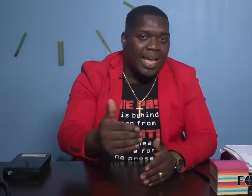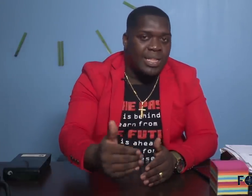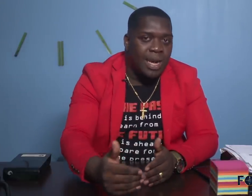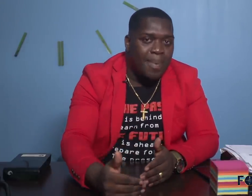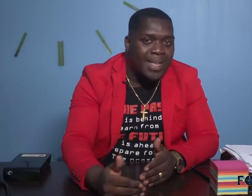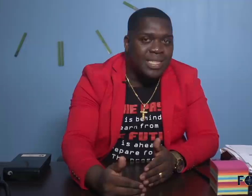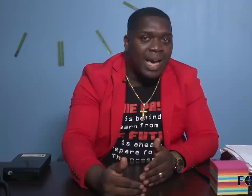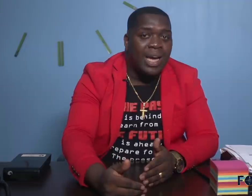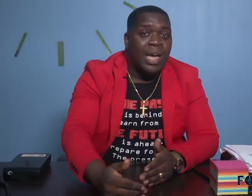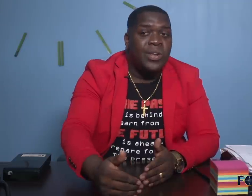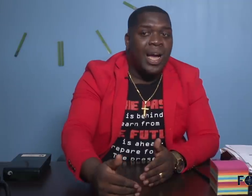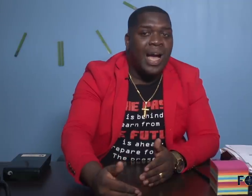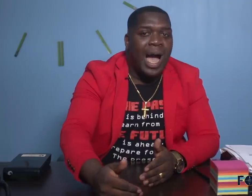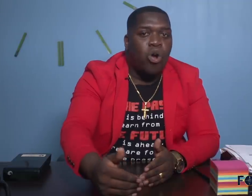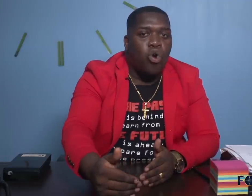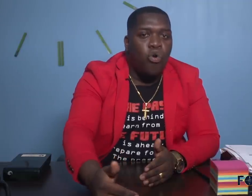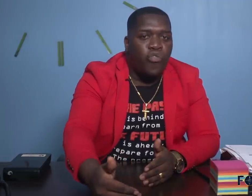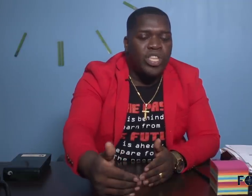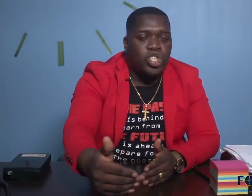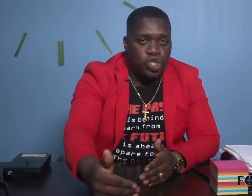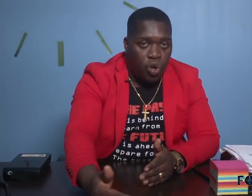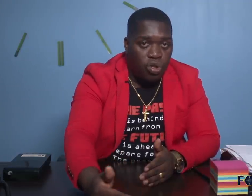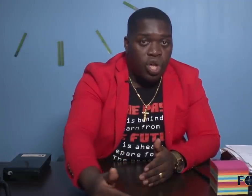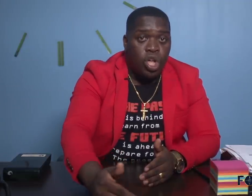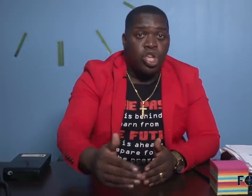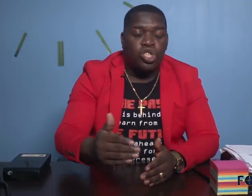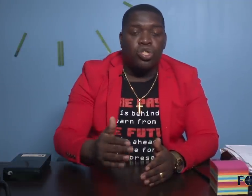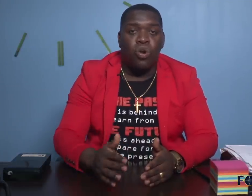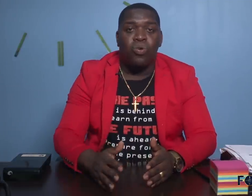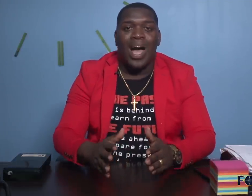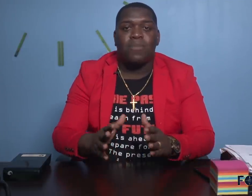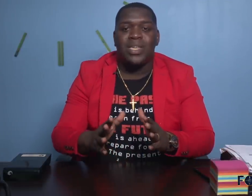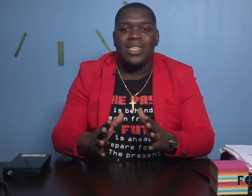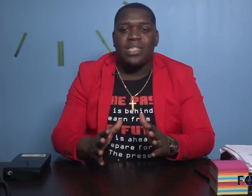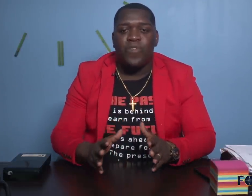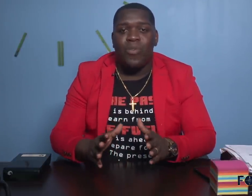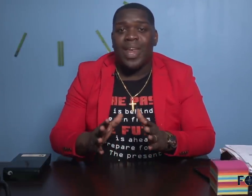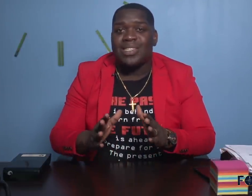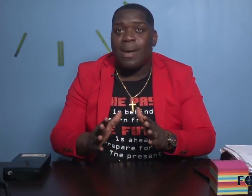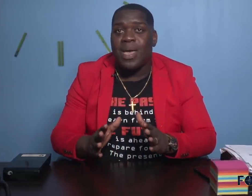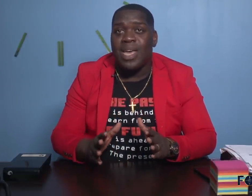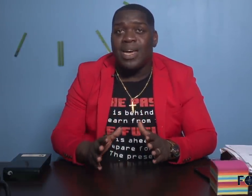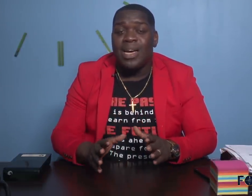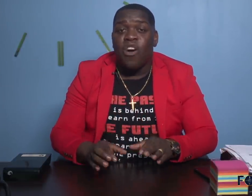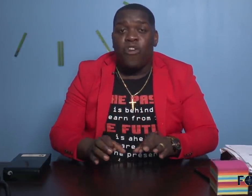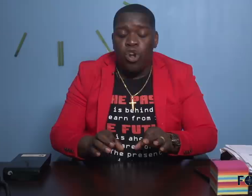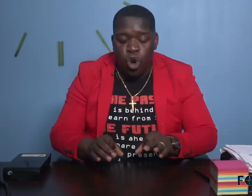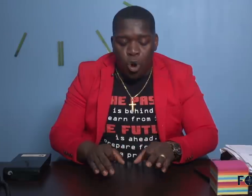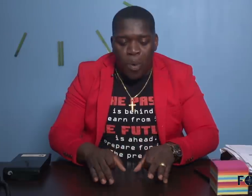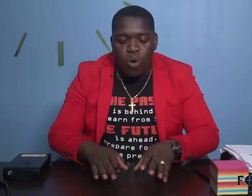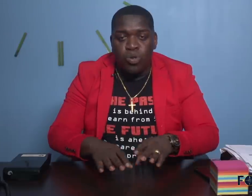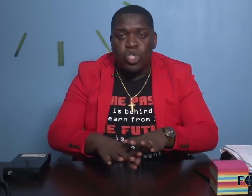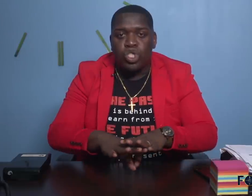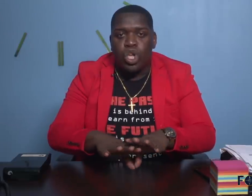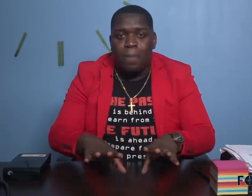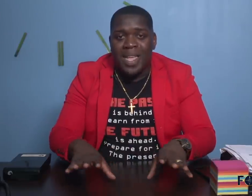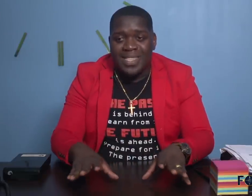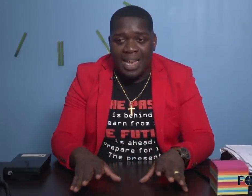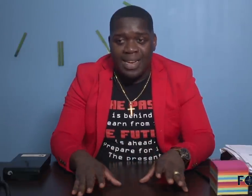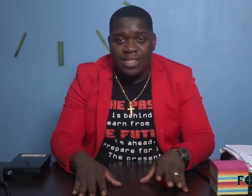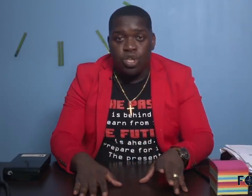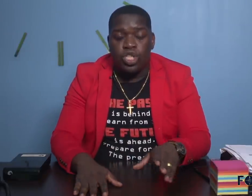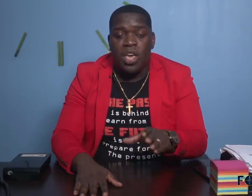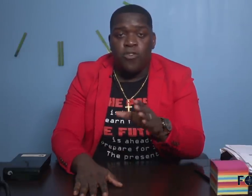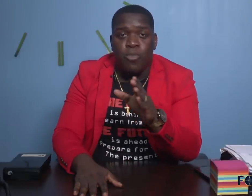algemene kinderbijslag na nga a COVID steun. Dus nono administratieve werkzaamheden voorlopig u stop